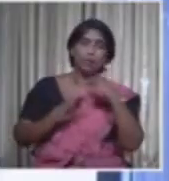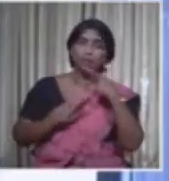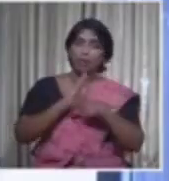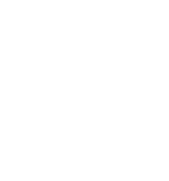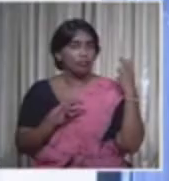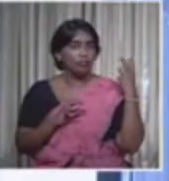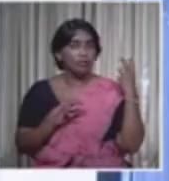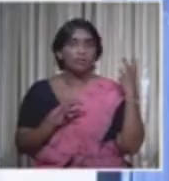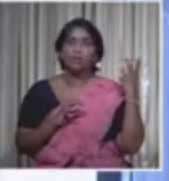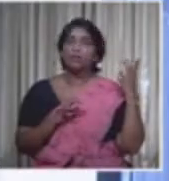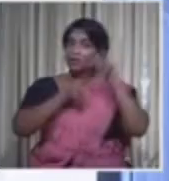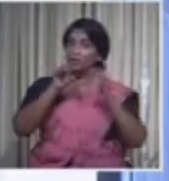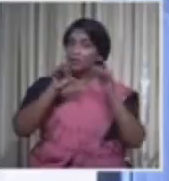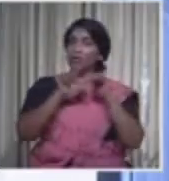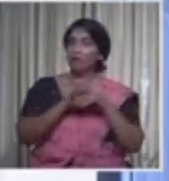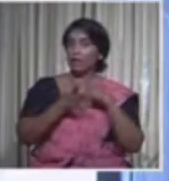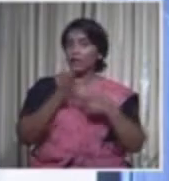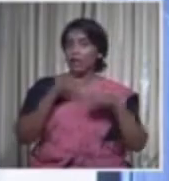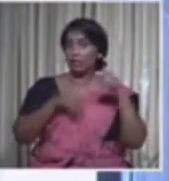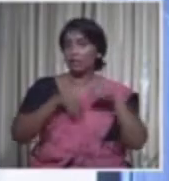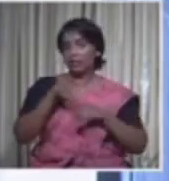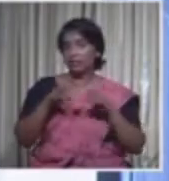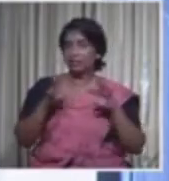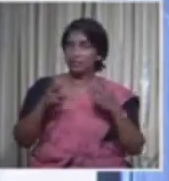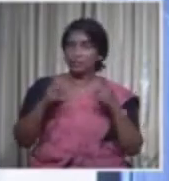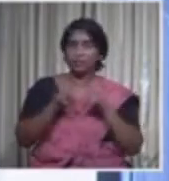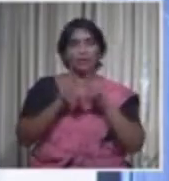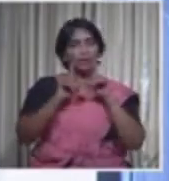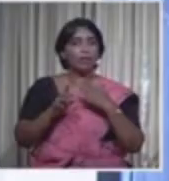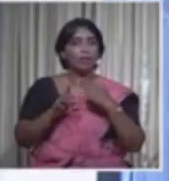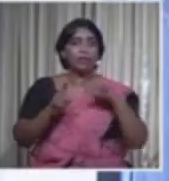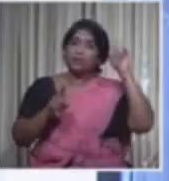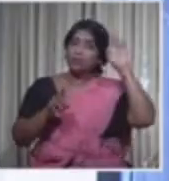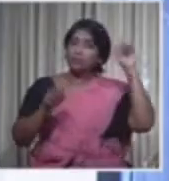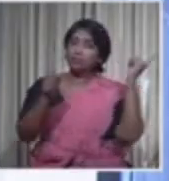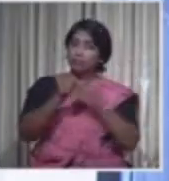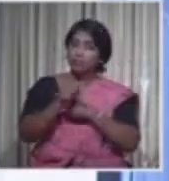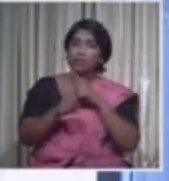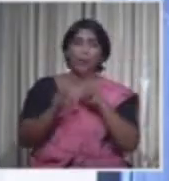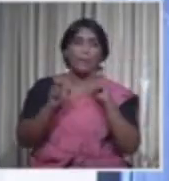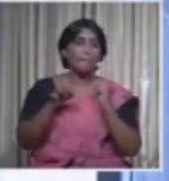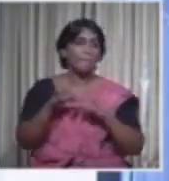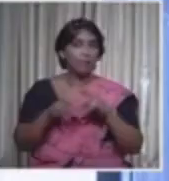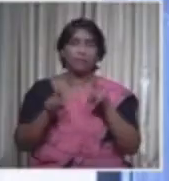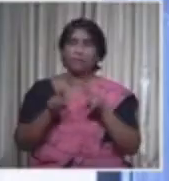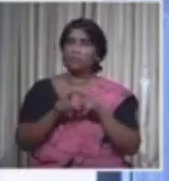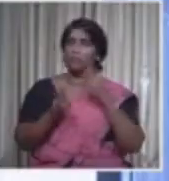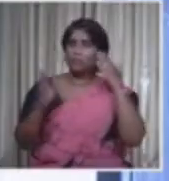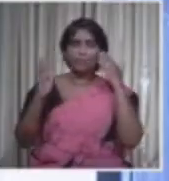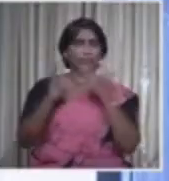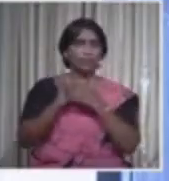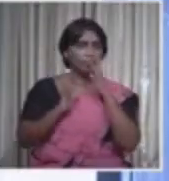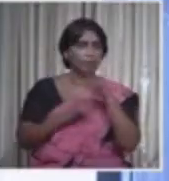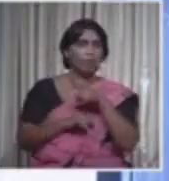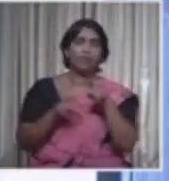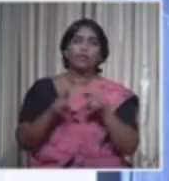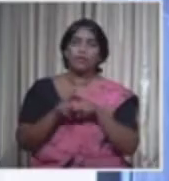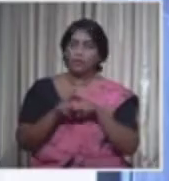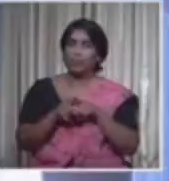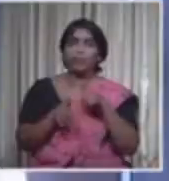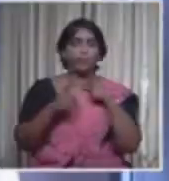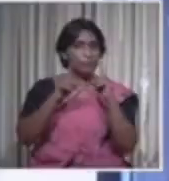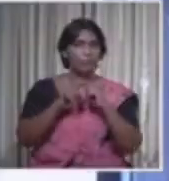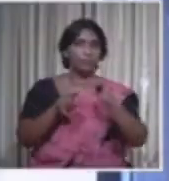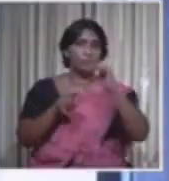செய்கின்ற அரசியல். இதே போன்றுதான் இப்பொழுது மாடரப்பு பிரச்சனை வந்திருக்கின்றது. இந்த மாடரப்பு பிரச்சனை சம்பந்தமாக இந்த அரசில் உள்ள முக்கிய பல